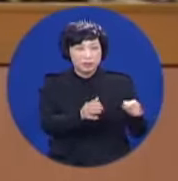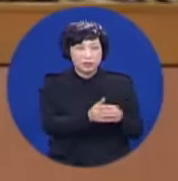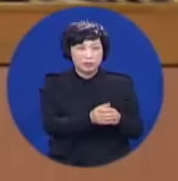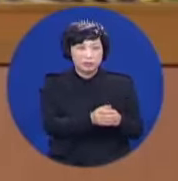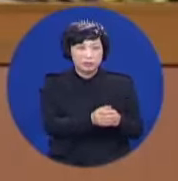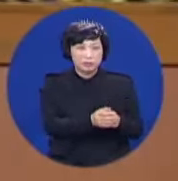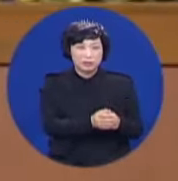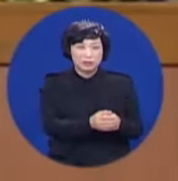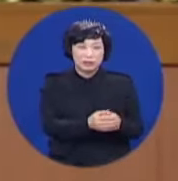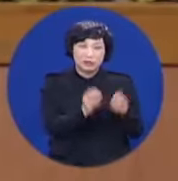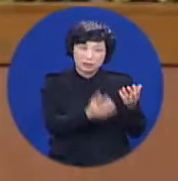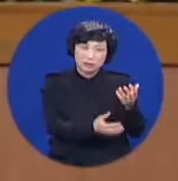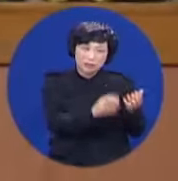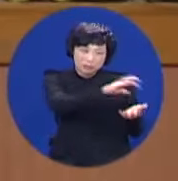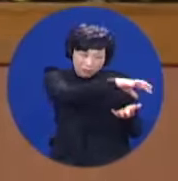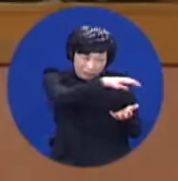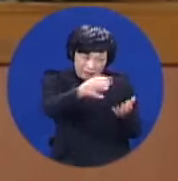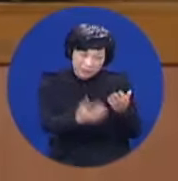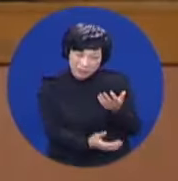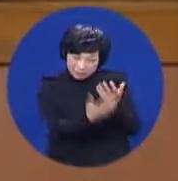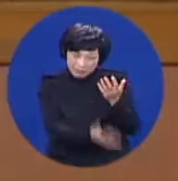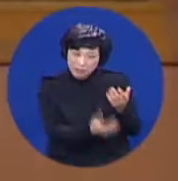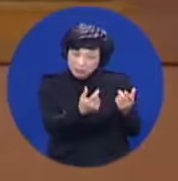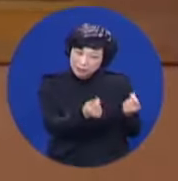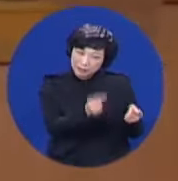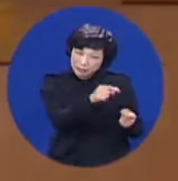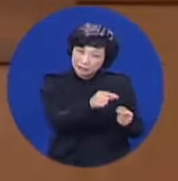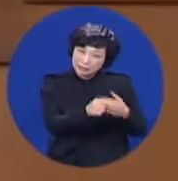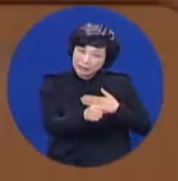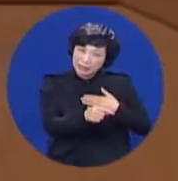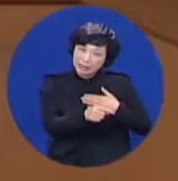포항제철 펄펄 끓는 철물